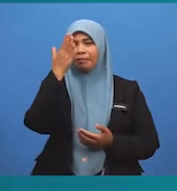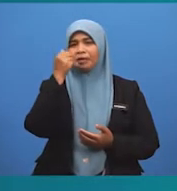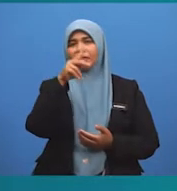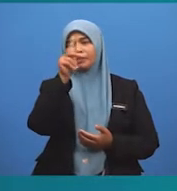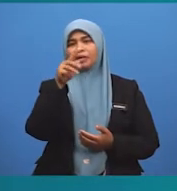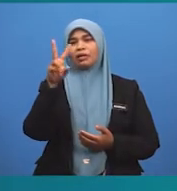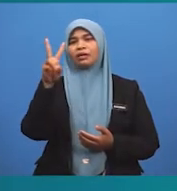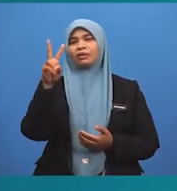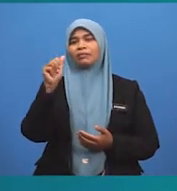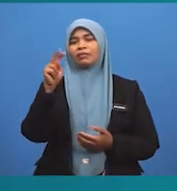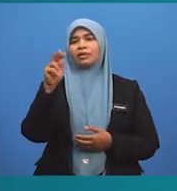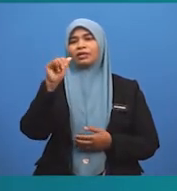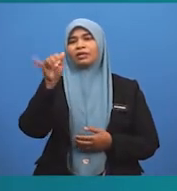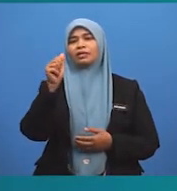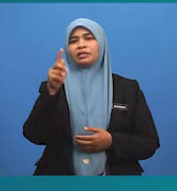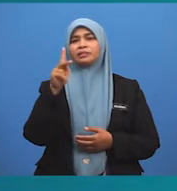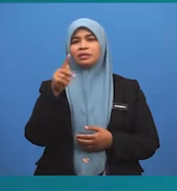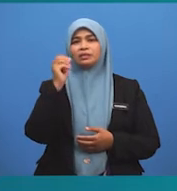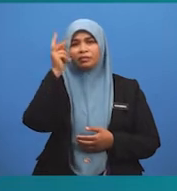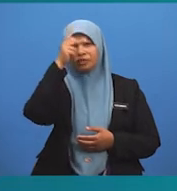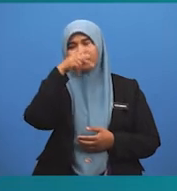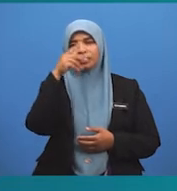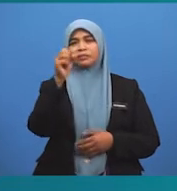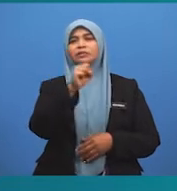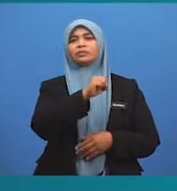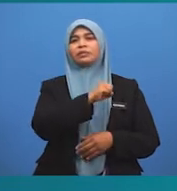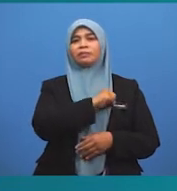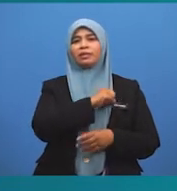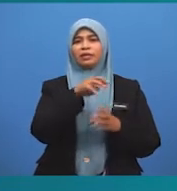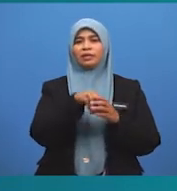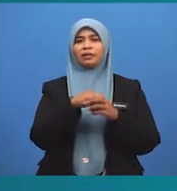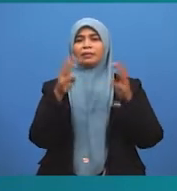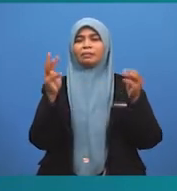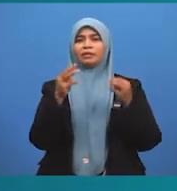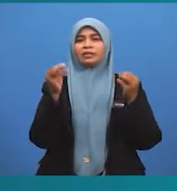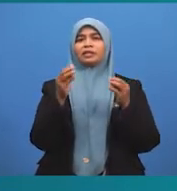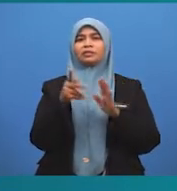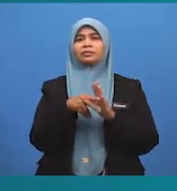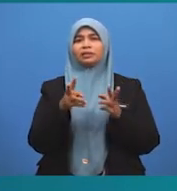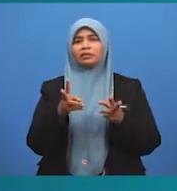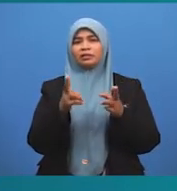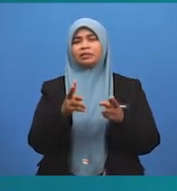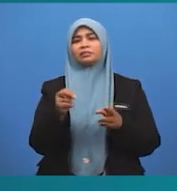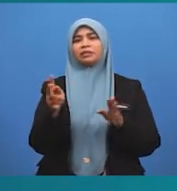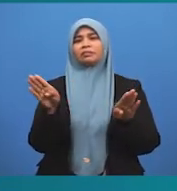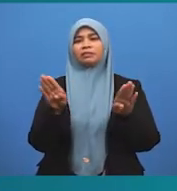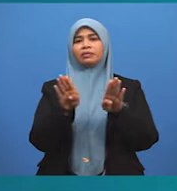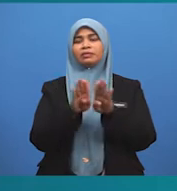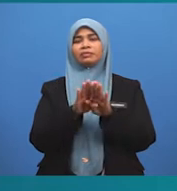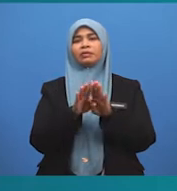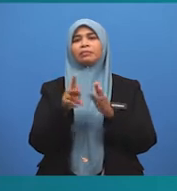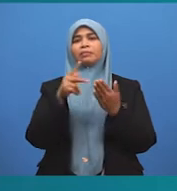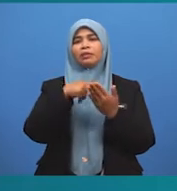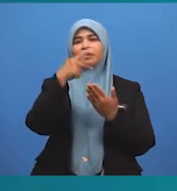Mengapakah Wanaja patut bersikap sopan dalam majlis perasmian penutupan